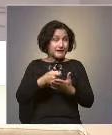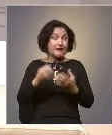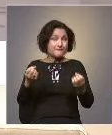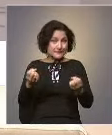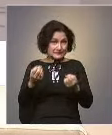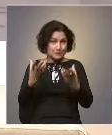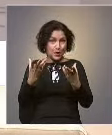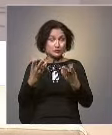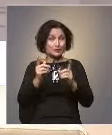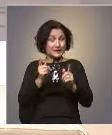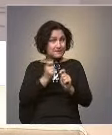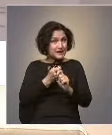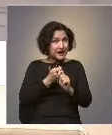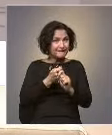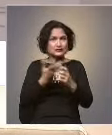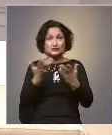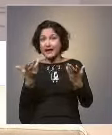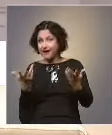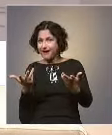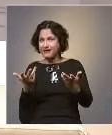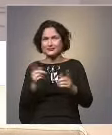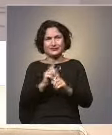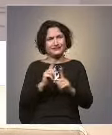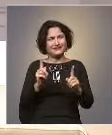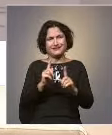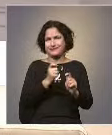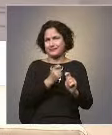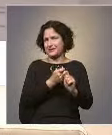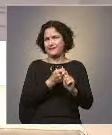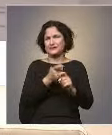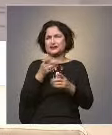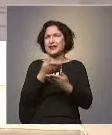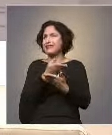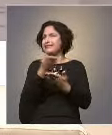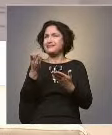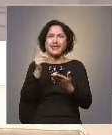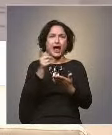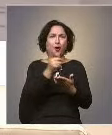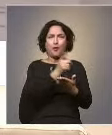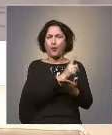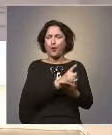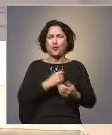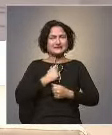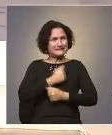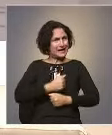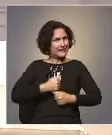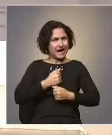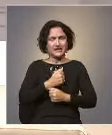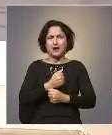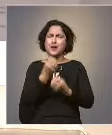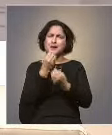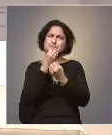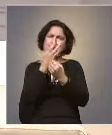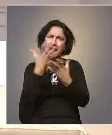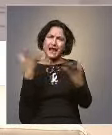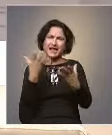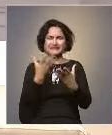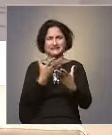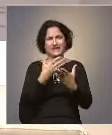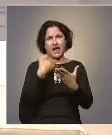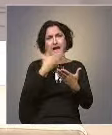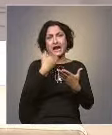когато го направиш така, че да не причиниш никому страдание. Прекрасни са тези разкази и всеки един от тях като че